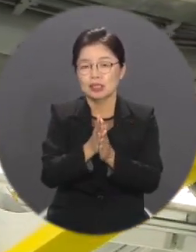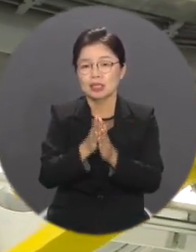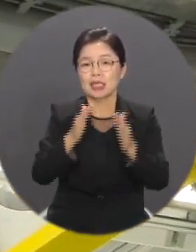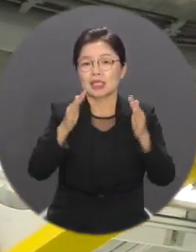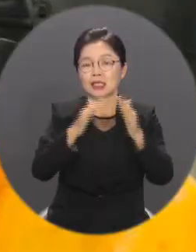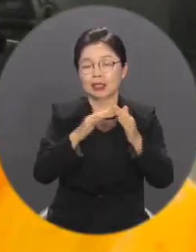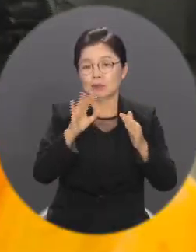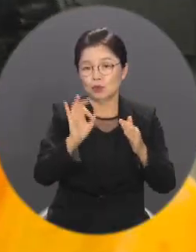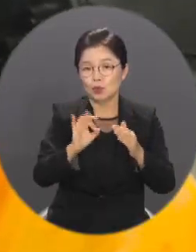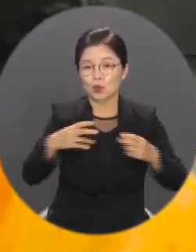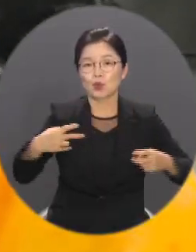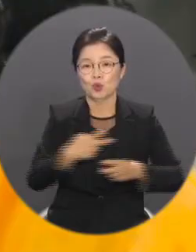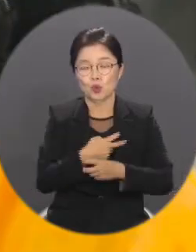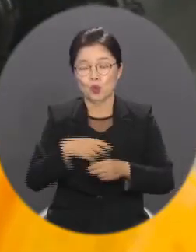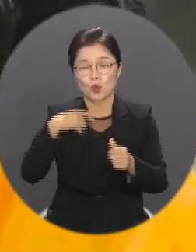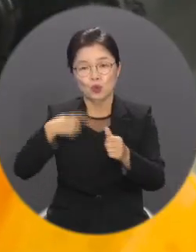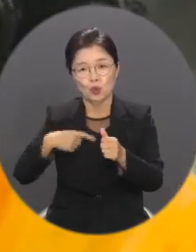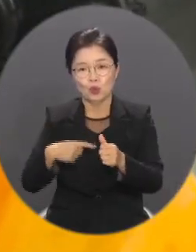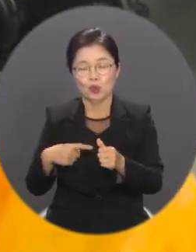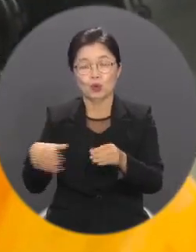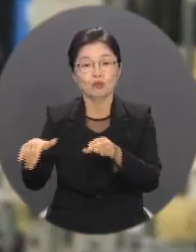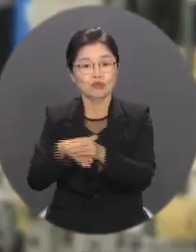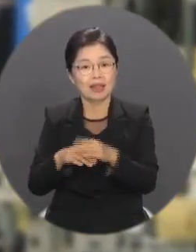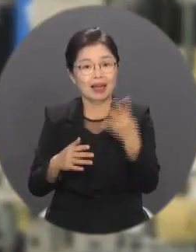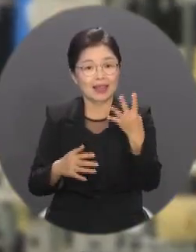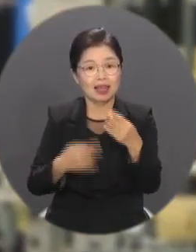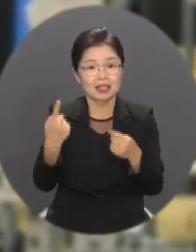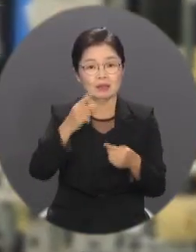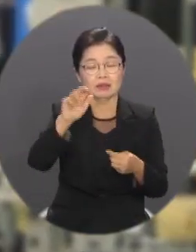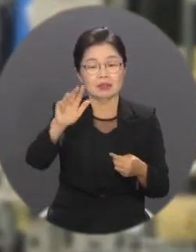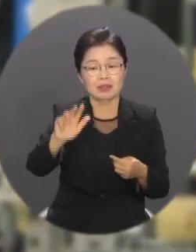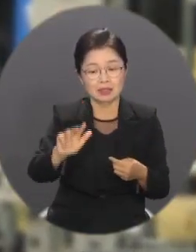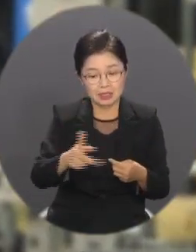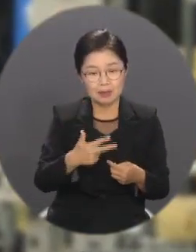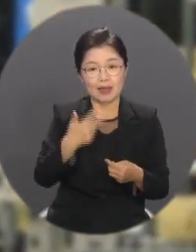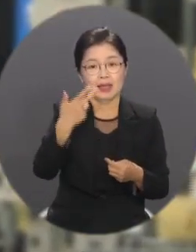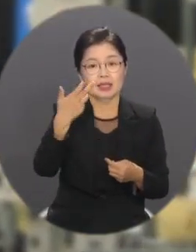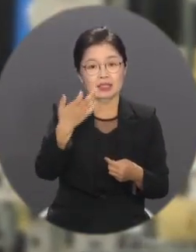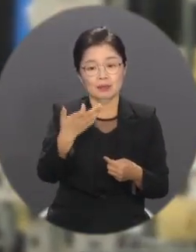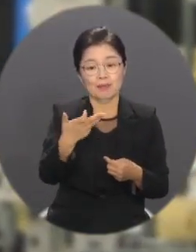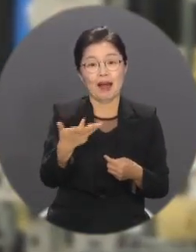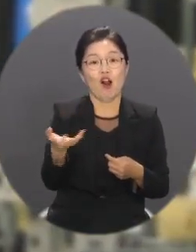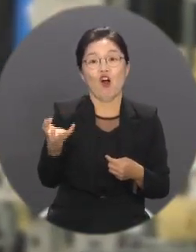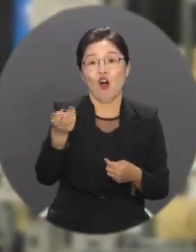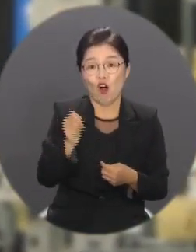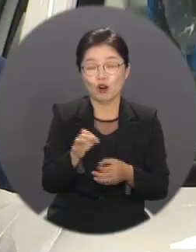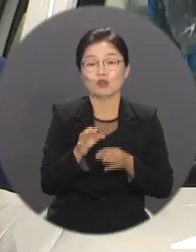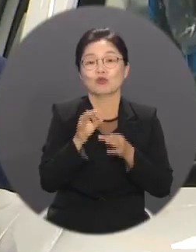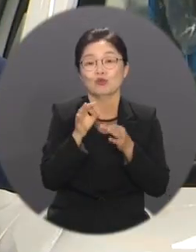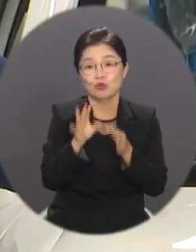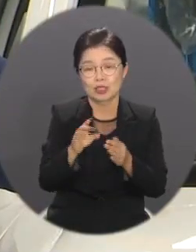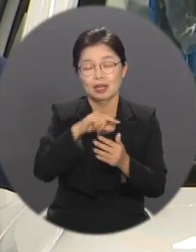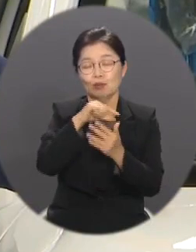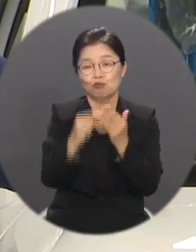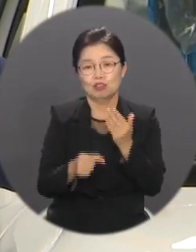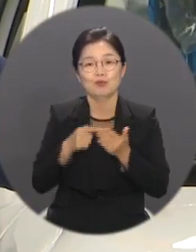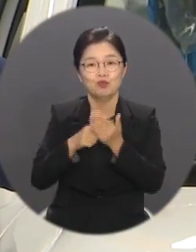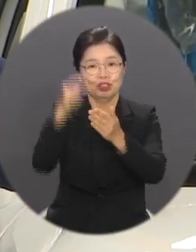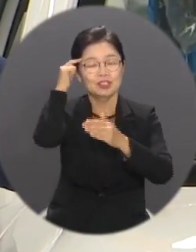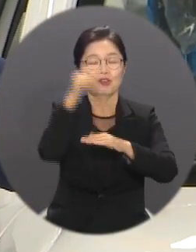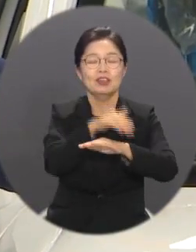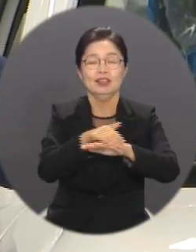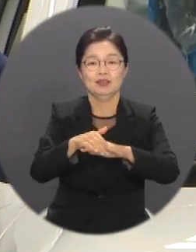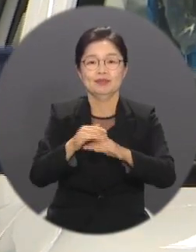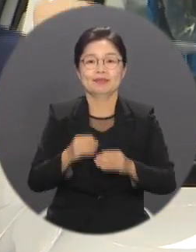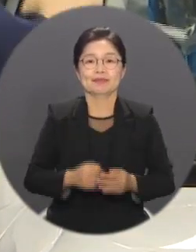교통 교육 문화 등 4개 분야의 1710 8억 원을 투자하는 공동 복지 프로그램도 추진할 계획입니다